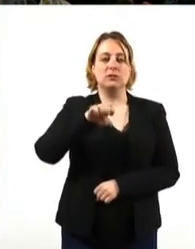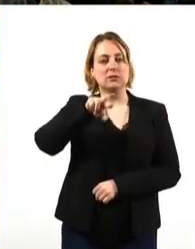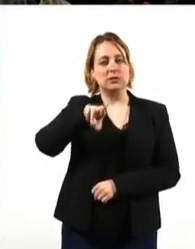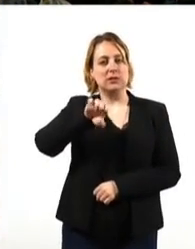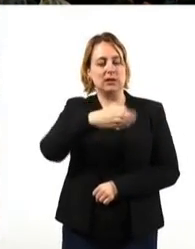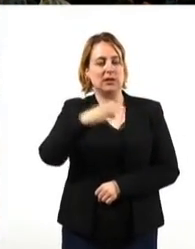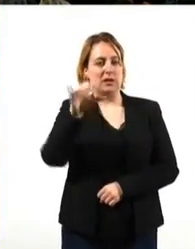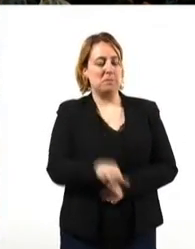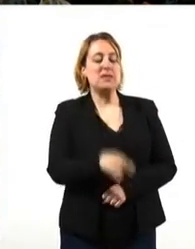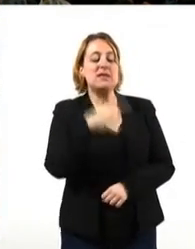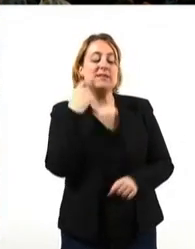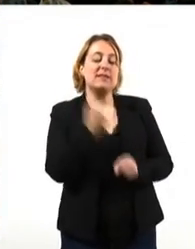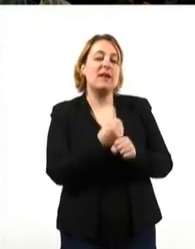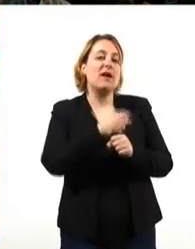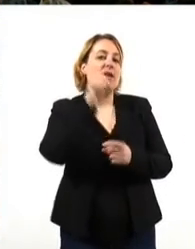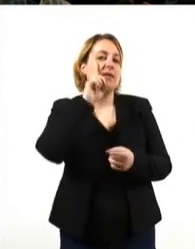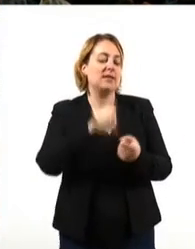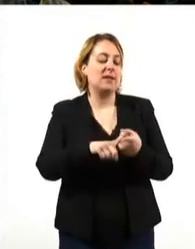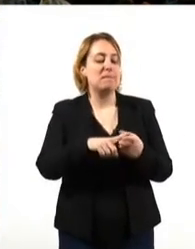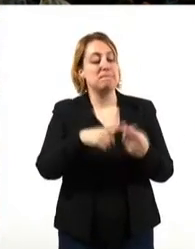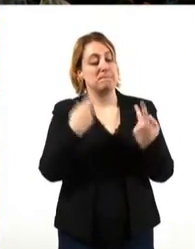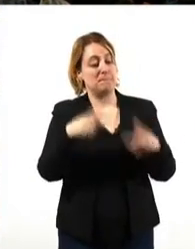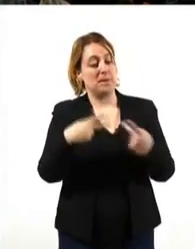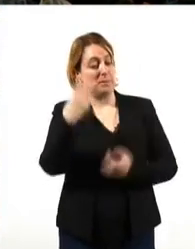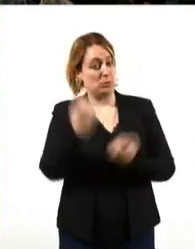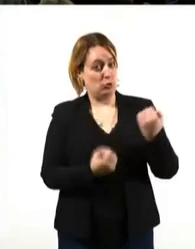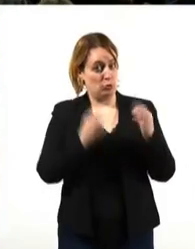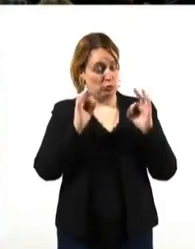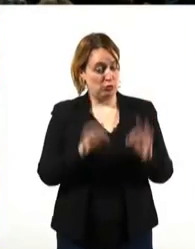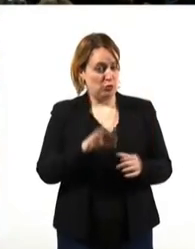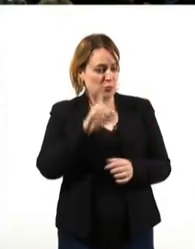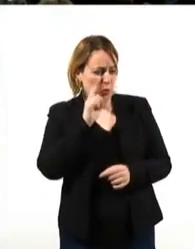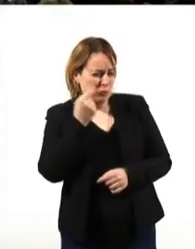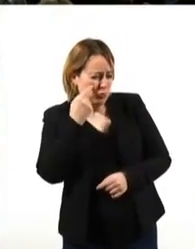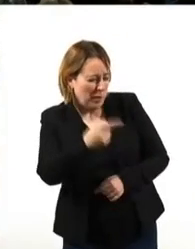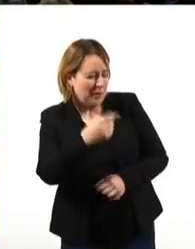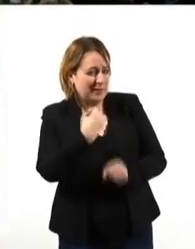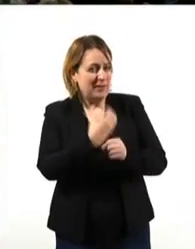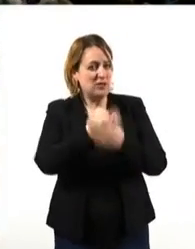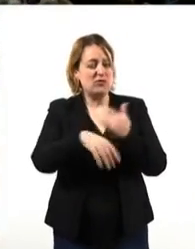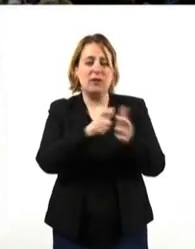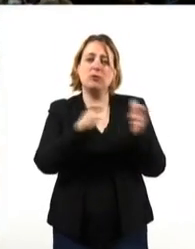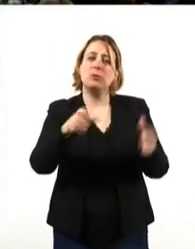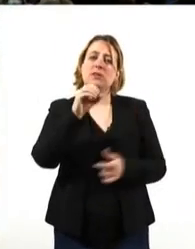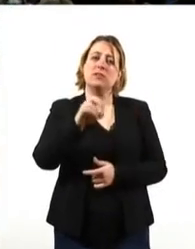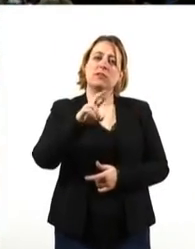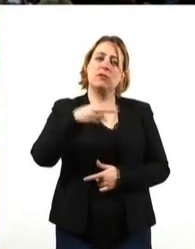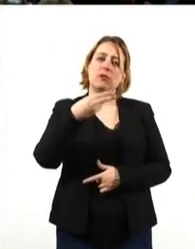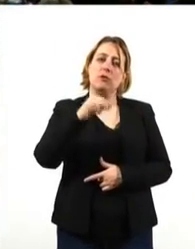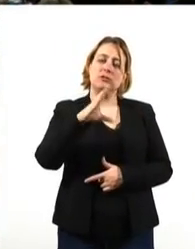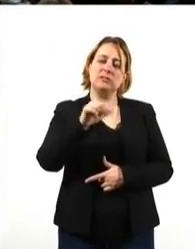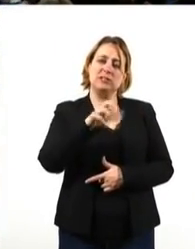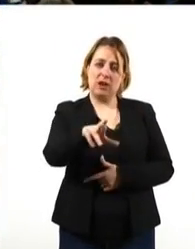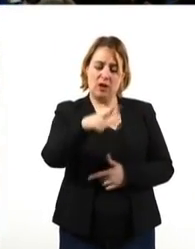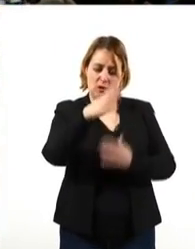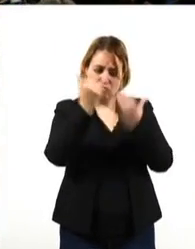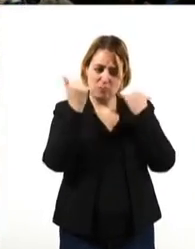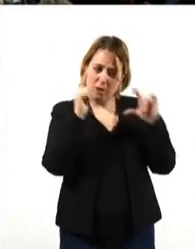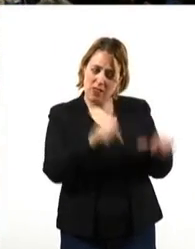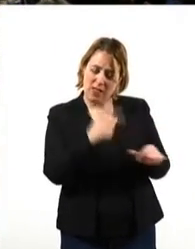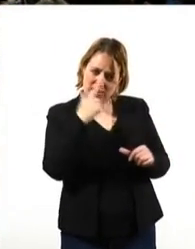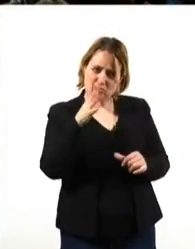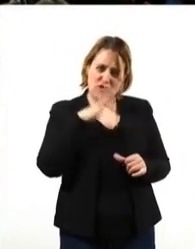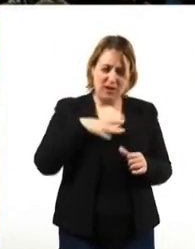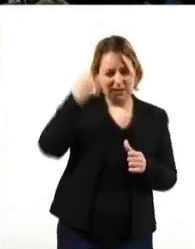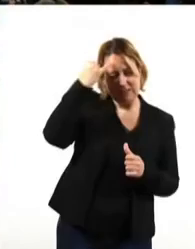travaillé sur ces sujets-là de permis de conduire, puisque tu as travaillé, je crois, chez Ornicar. Jérémy, je ne sais pas si tu as une ou deux idées ou